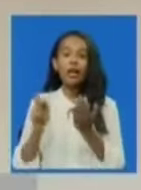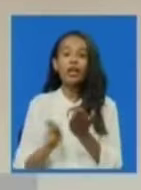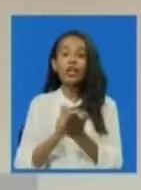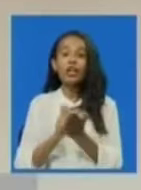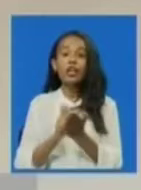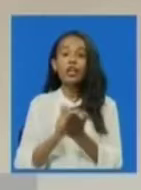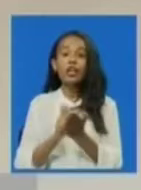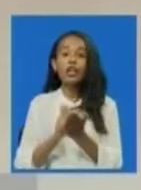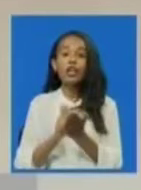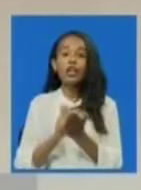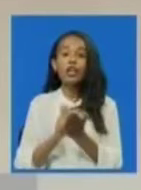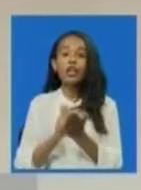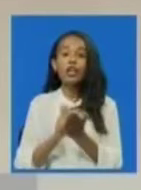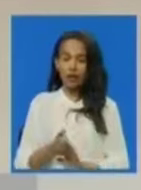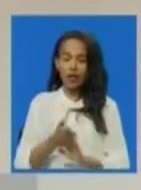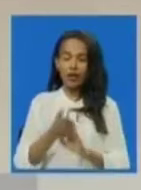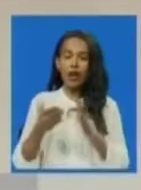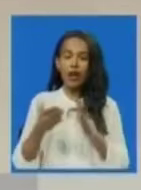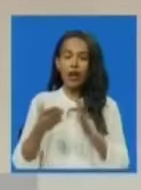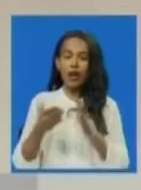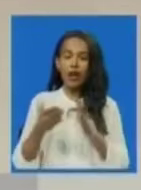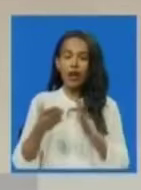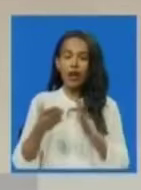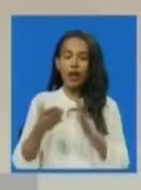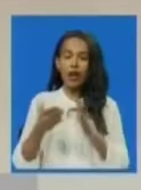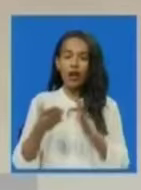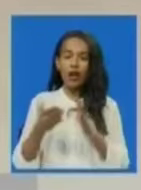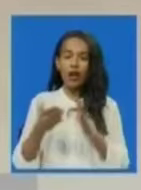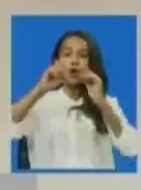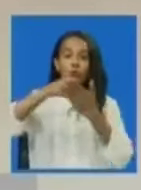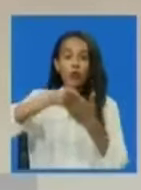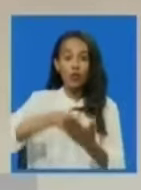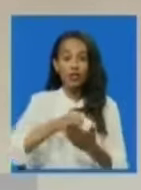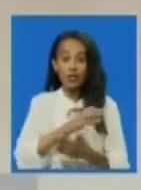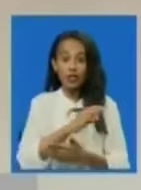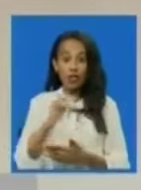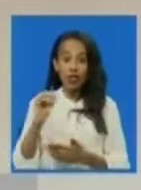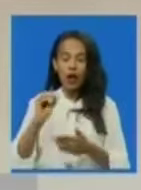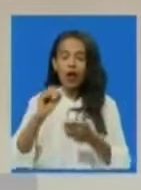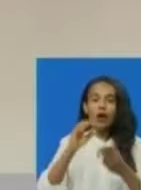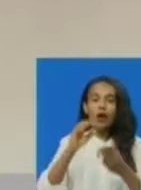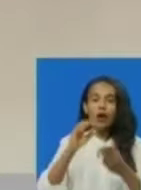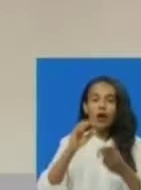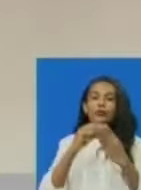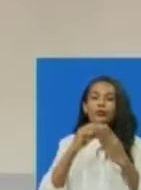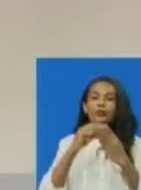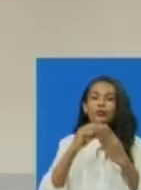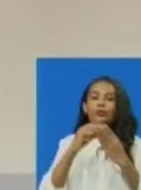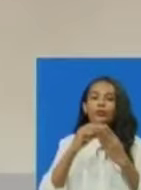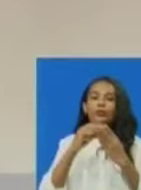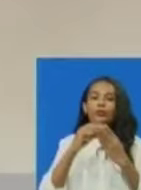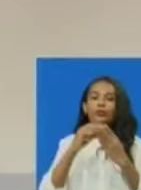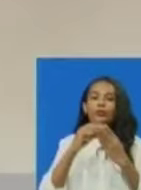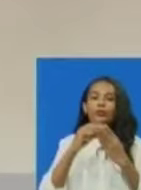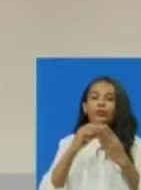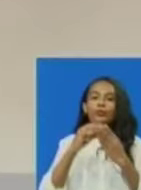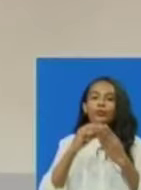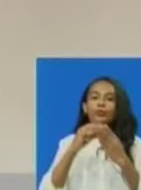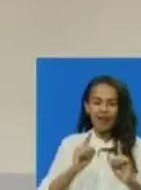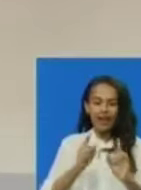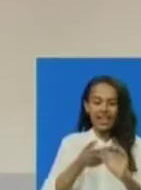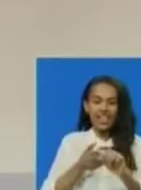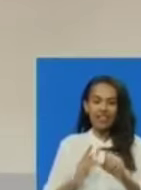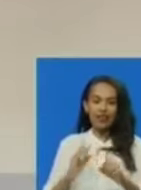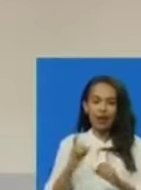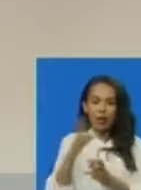እቅድ የተነደፈበት አመት ነበርም ብለዋል በንግግራቸው። ያሳለፍነው አመት በርካታ ታሪካዊ ድሎችና ስኬቶችን